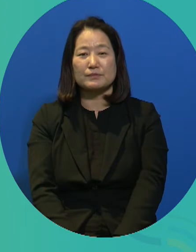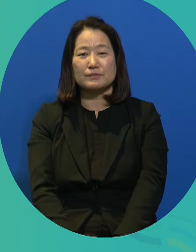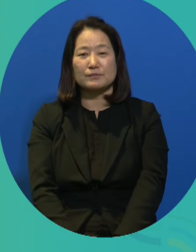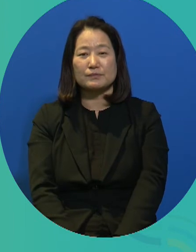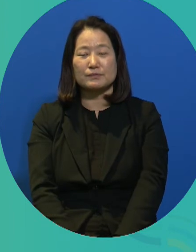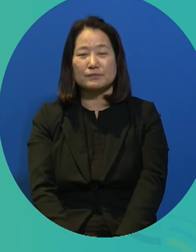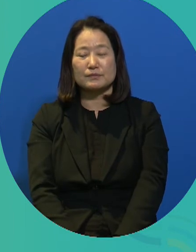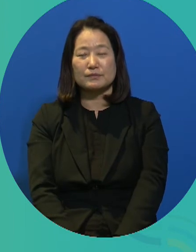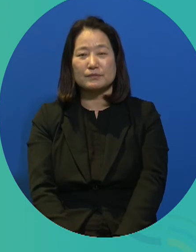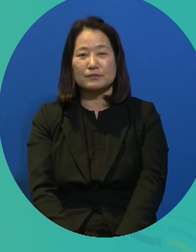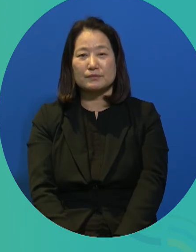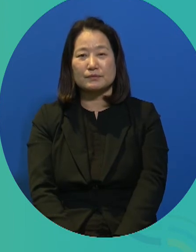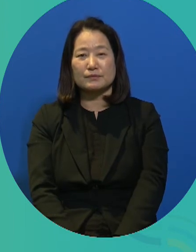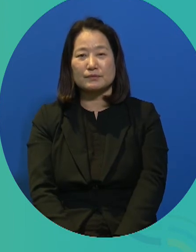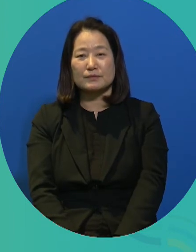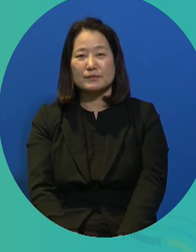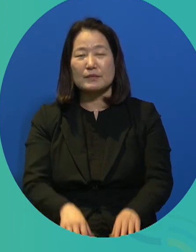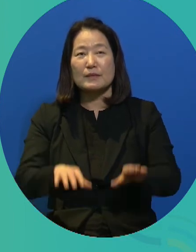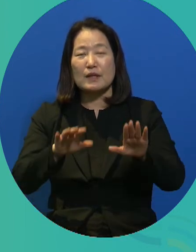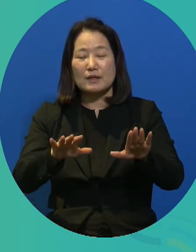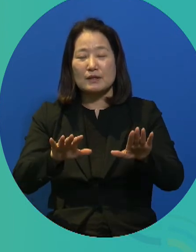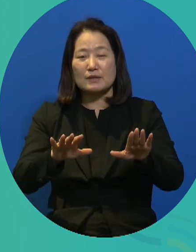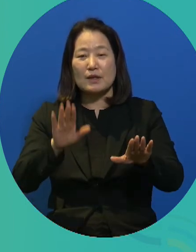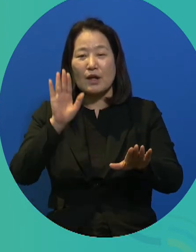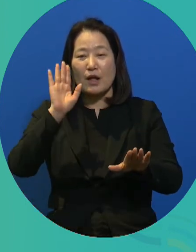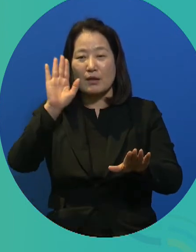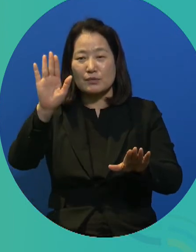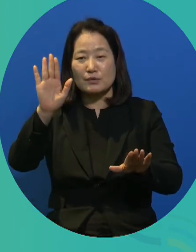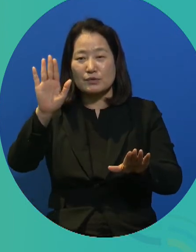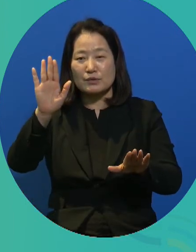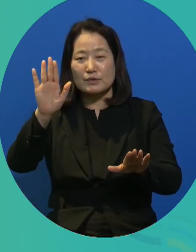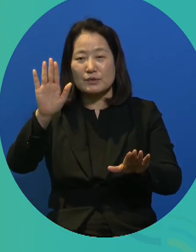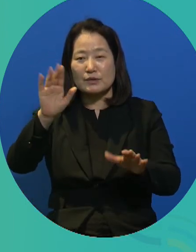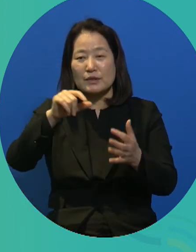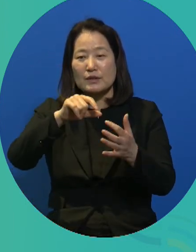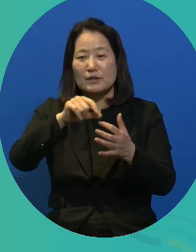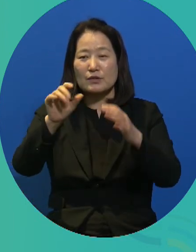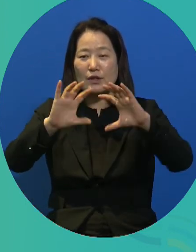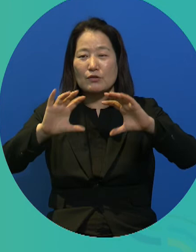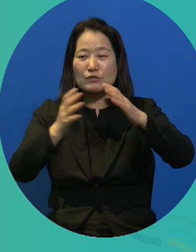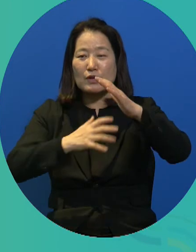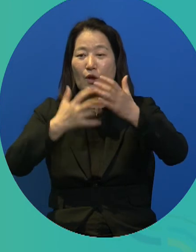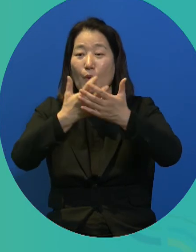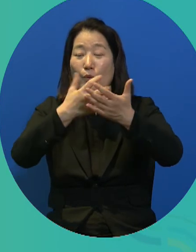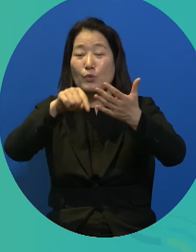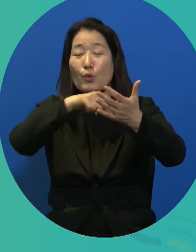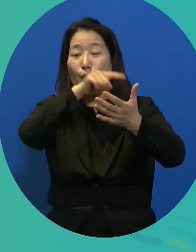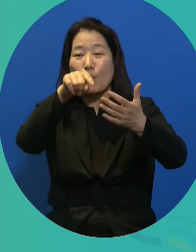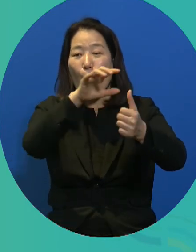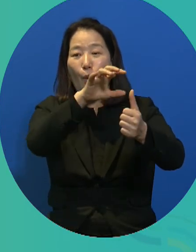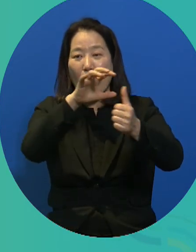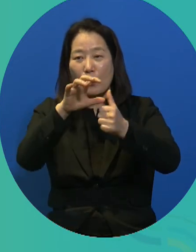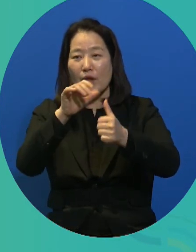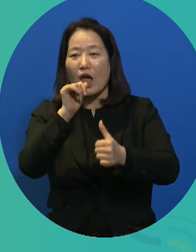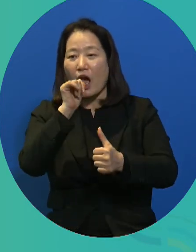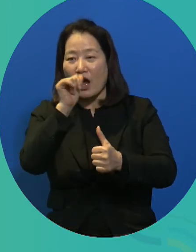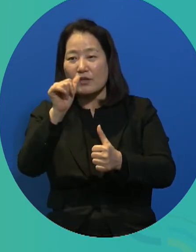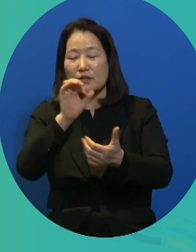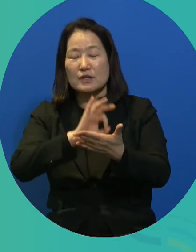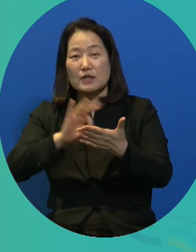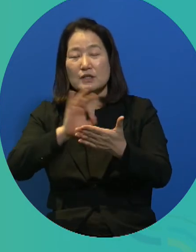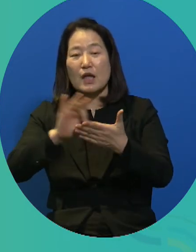때문에 반드시 이 선택의정서가 제대로 활용이 되면서 그 안에서 국제적인 수준의 내용들이